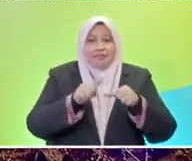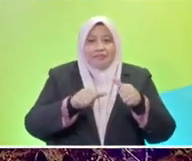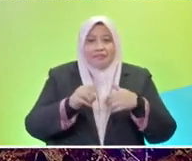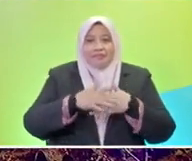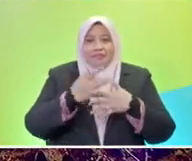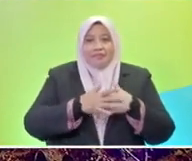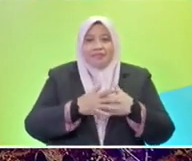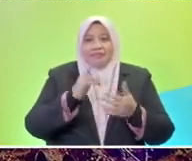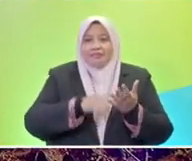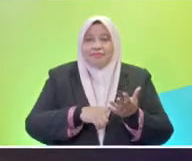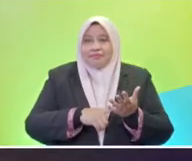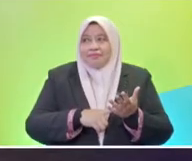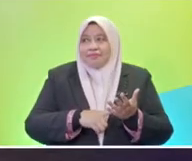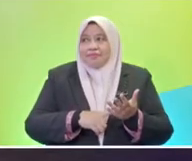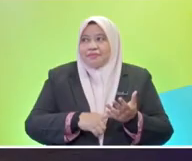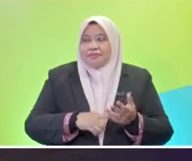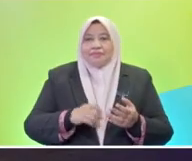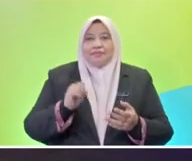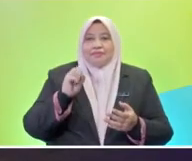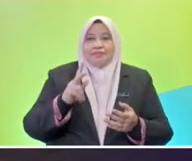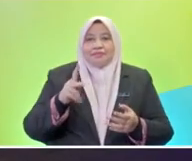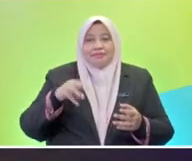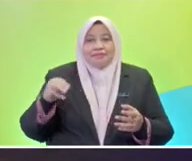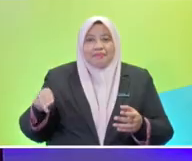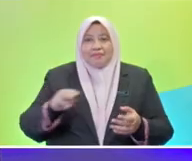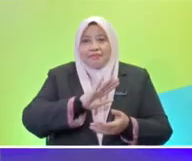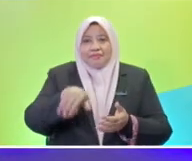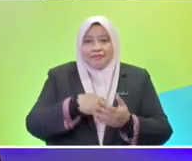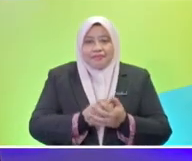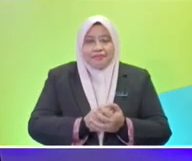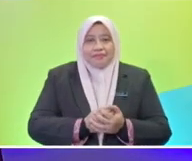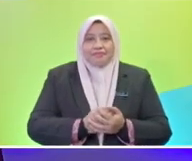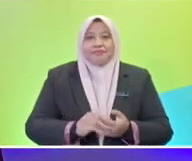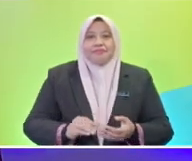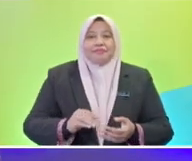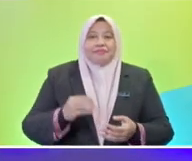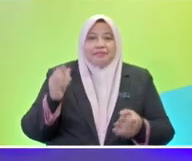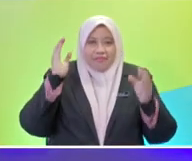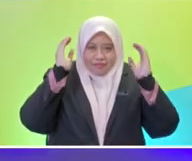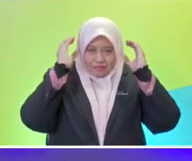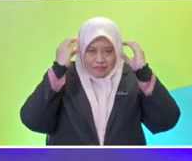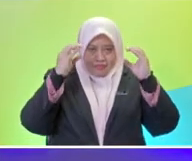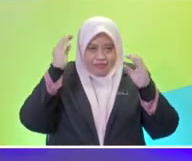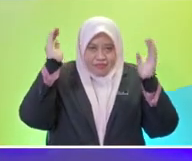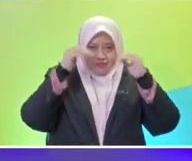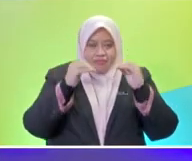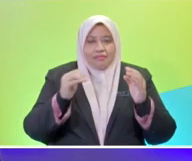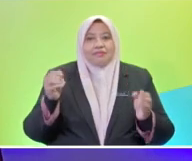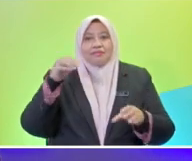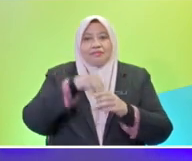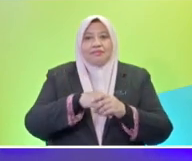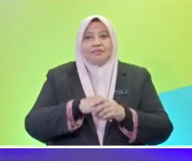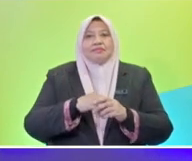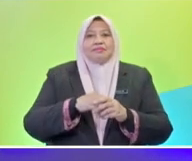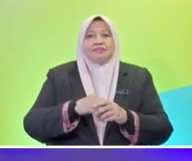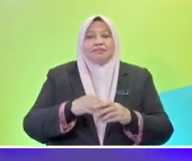Noraini? Okey, murid-murid seluruh jiwa sana dan Akmal sekali. Cikgu harap semua dalam keadaan ceria